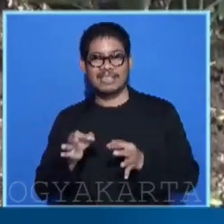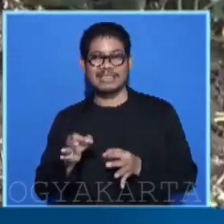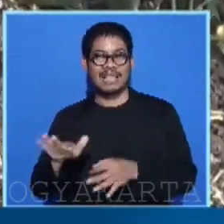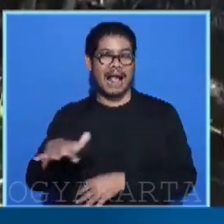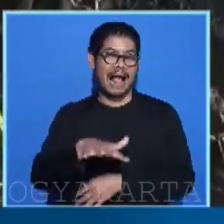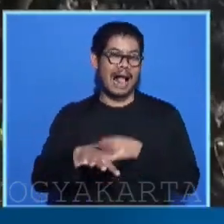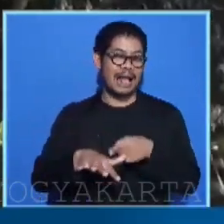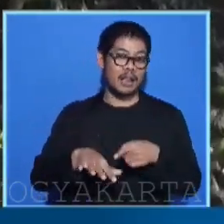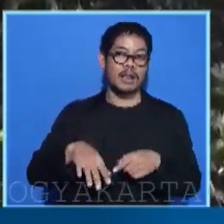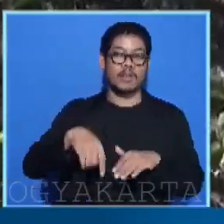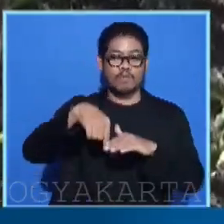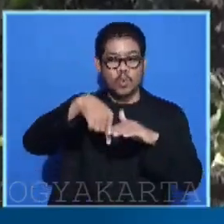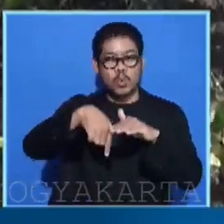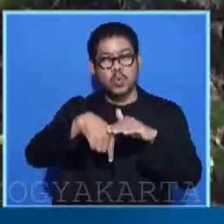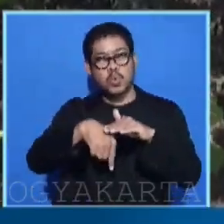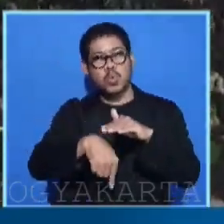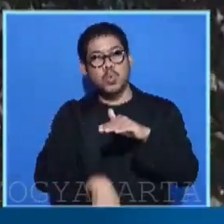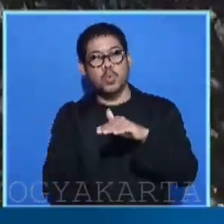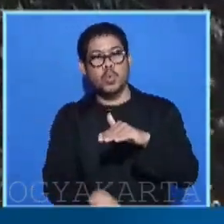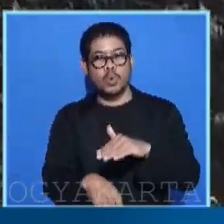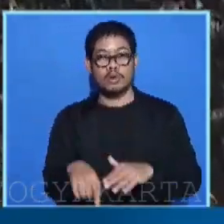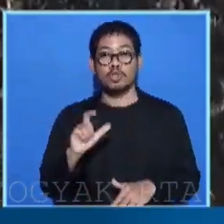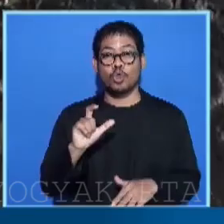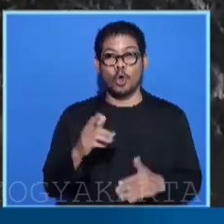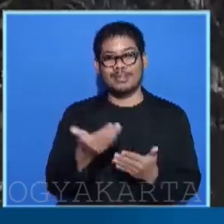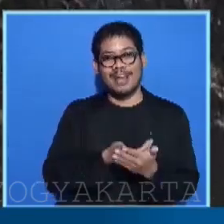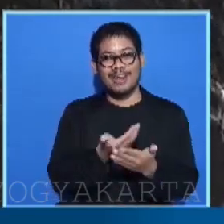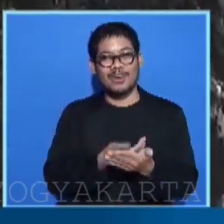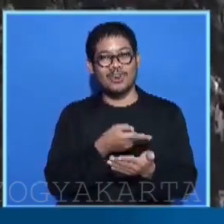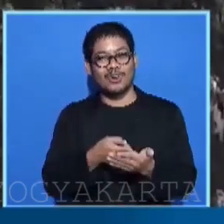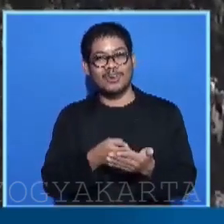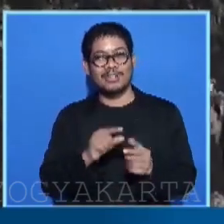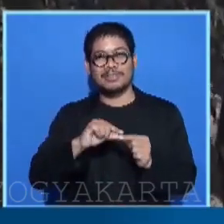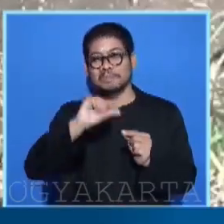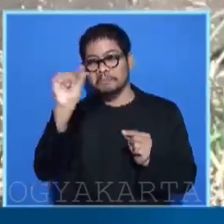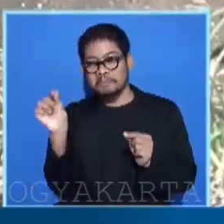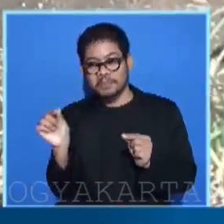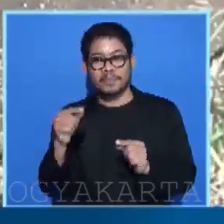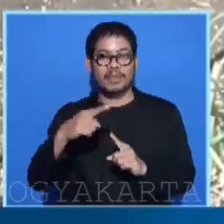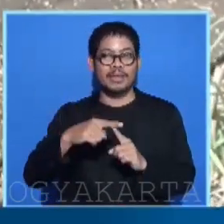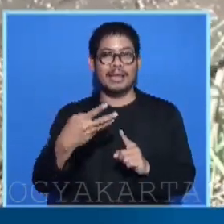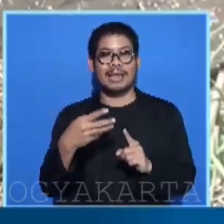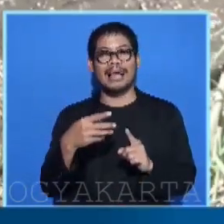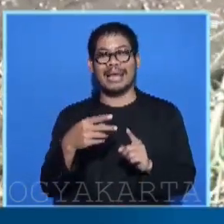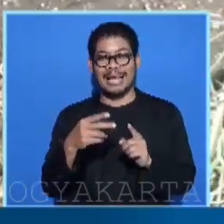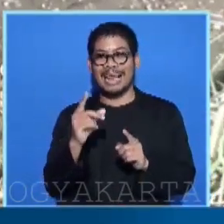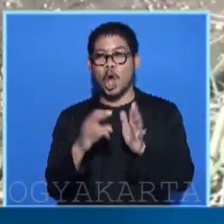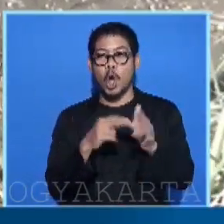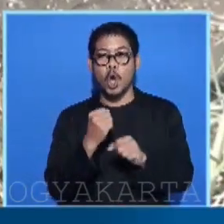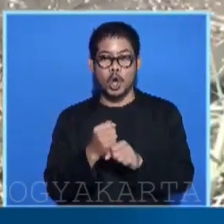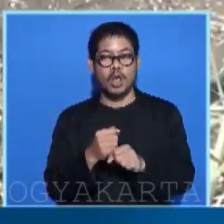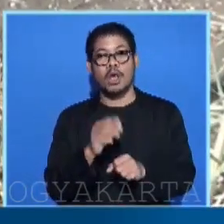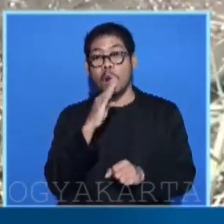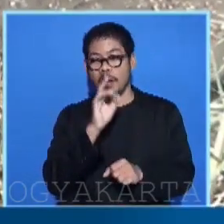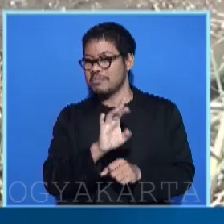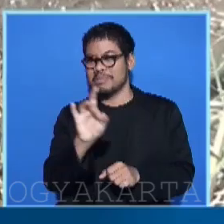beberapa jenis sayuran seperti kacang panjang terong dan cabai harus mendapatkan penyiraman rutin puluhan